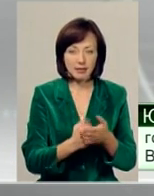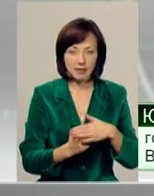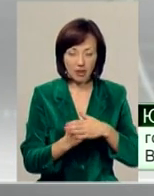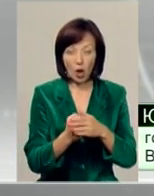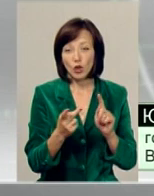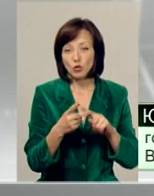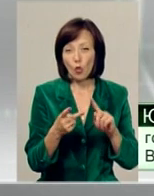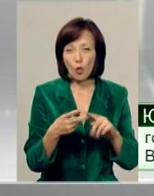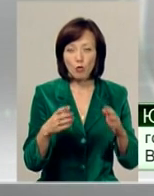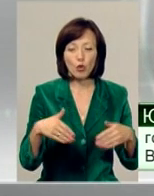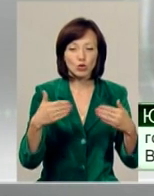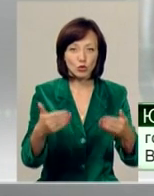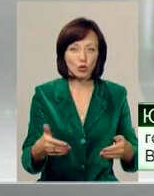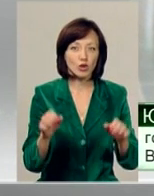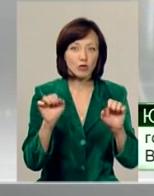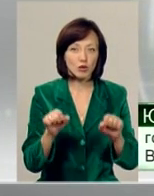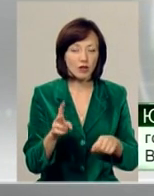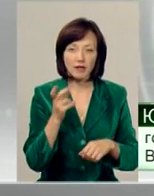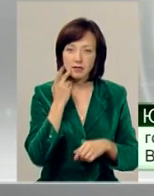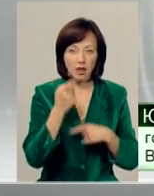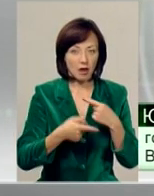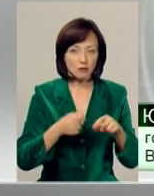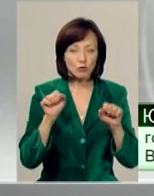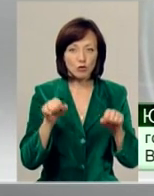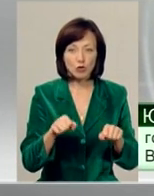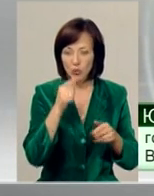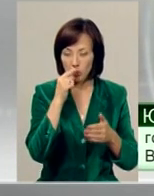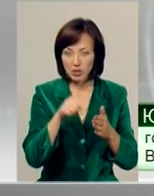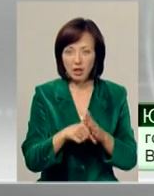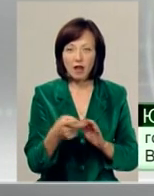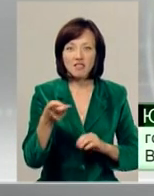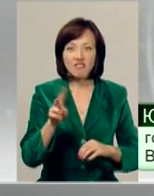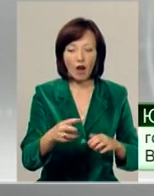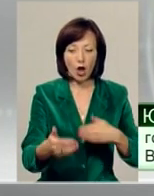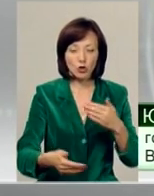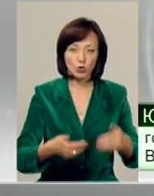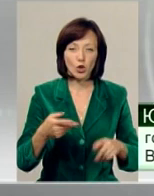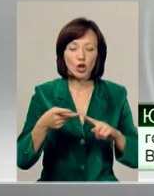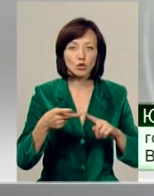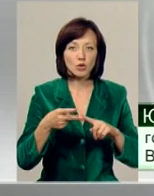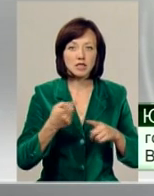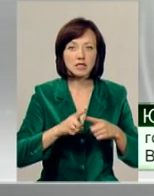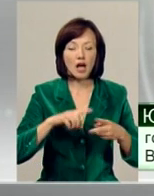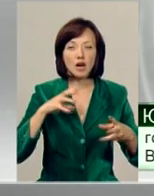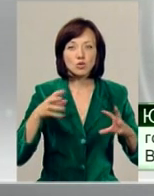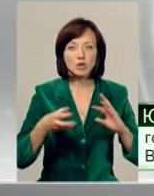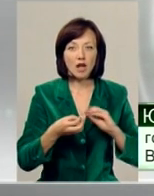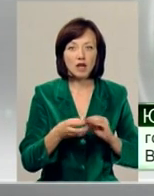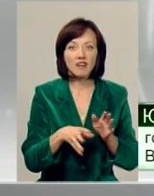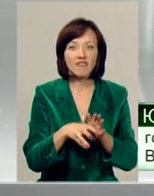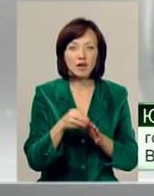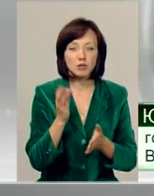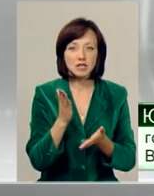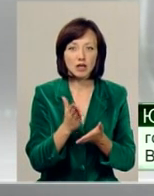зіграти з ними злий жарт і не завжди вони можуть пройти якщо буде два тури друге - це результат виборів